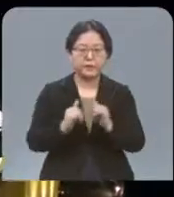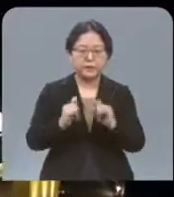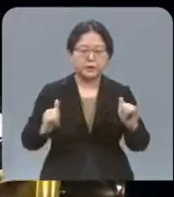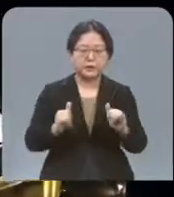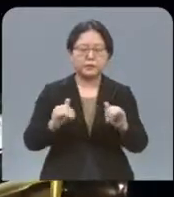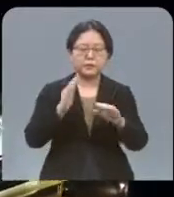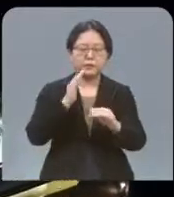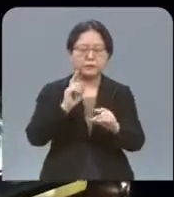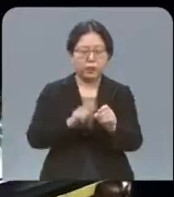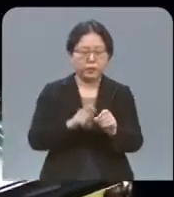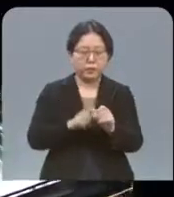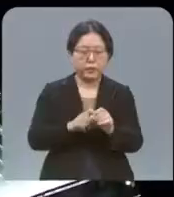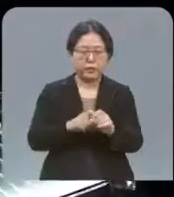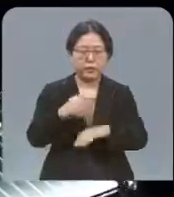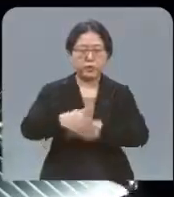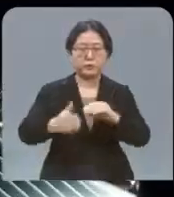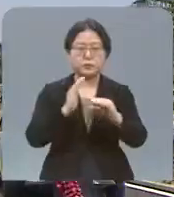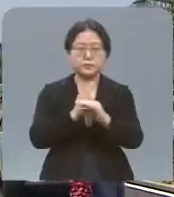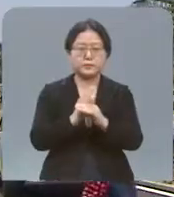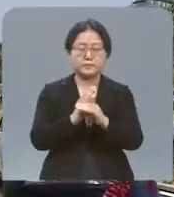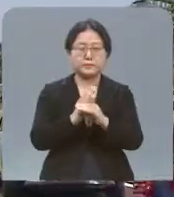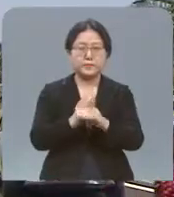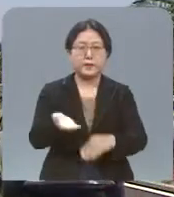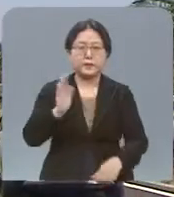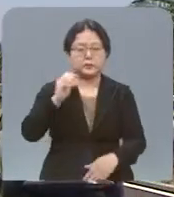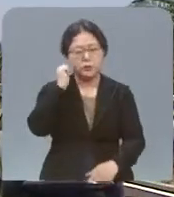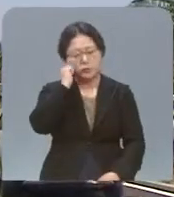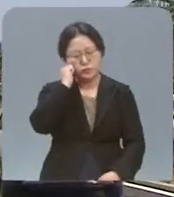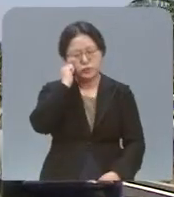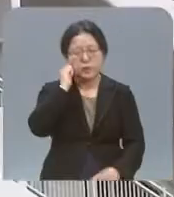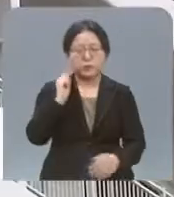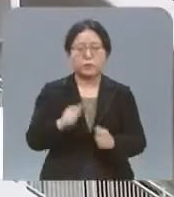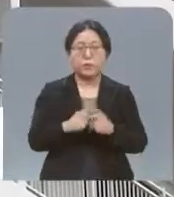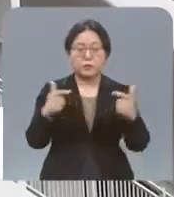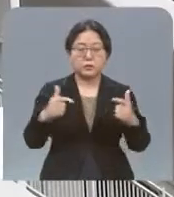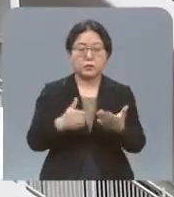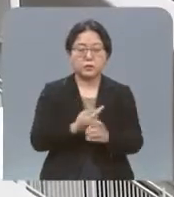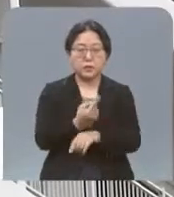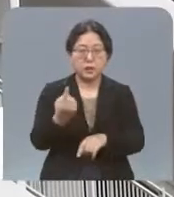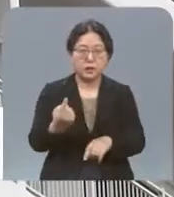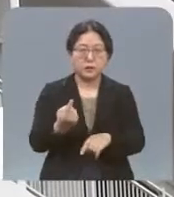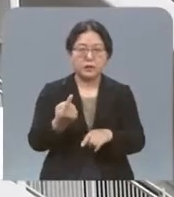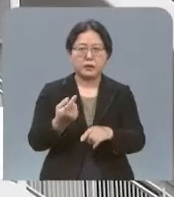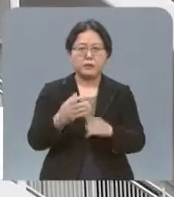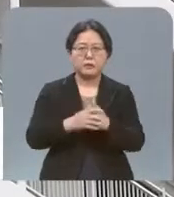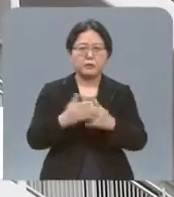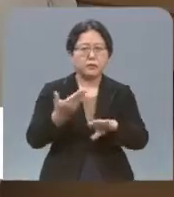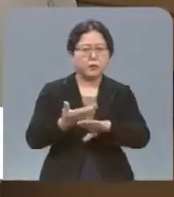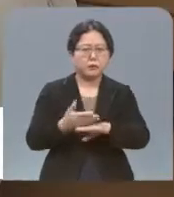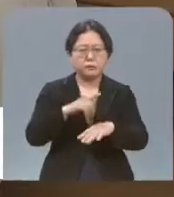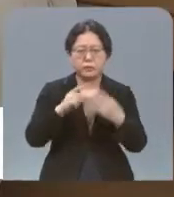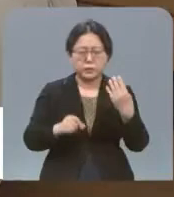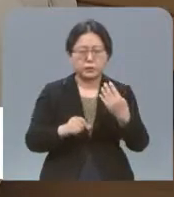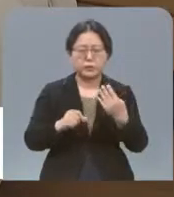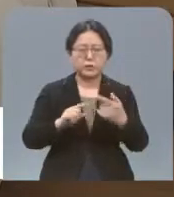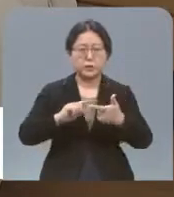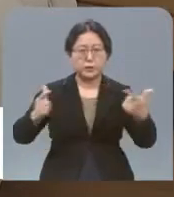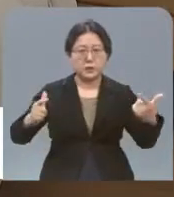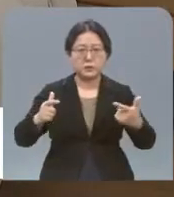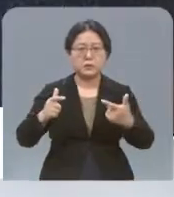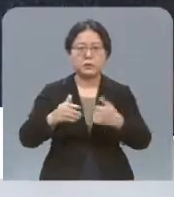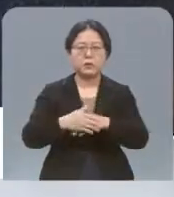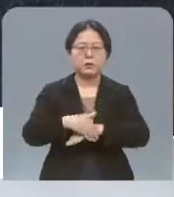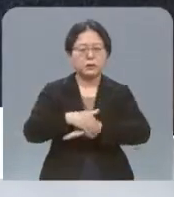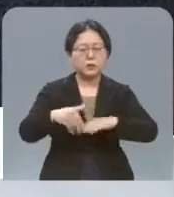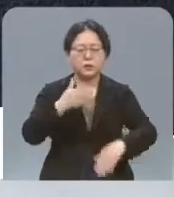산업으로 키우겠다고 강조했습니다. 다만 숙박시설 확대 외에는 눈길을 끌만한 관광 콘텐츠 등 이렇다 할 방향이 없다는